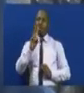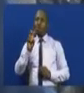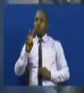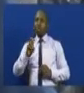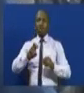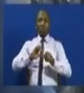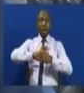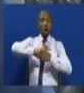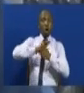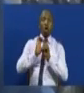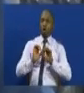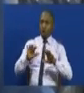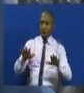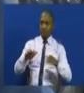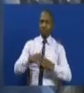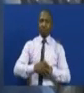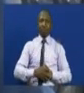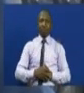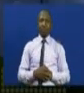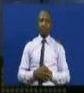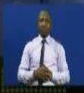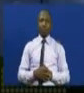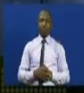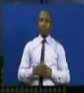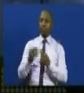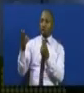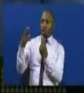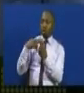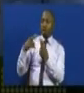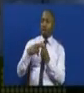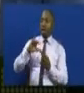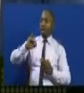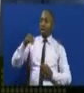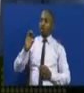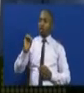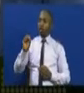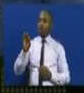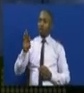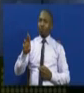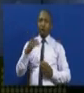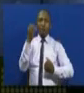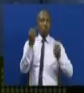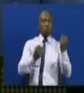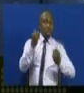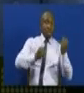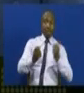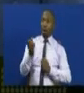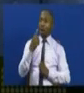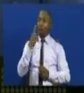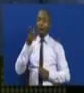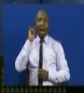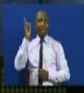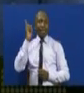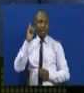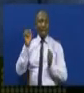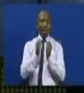corona. Dr. Joseph Otieno mkurugenzi wa dawa za asili,